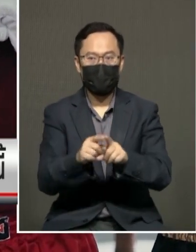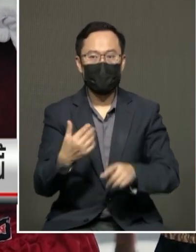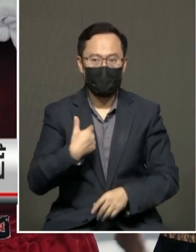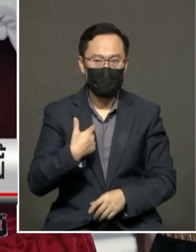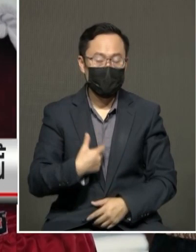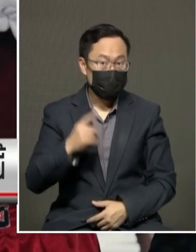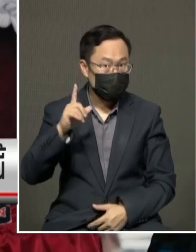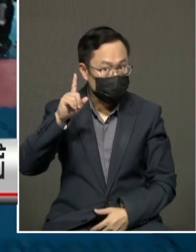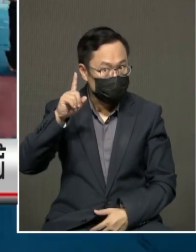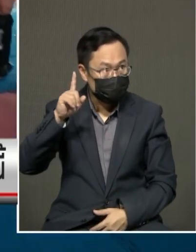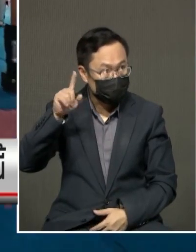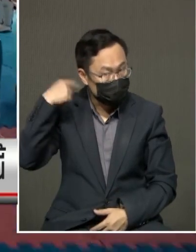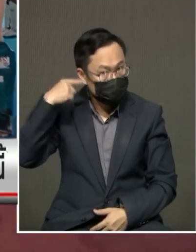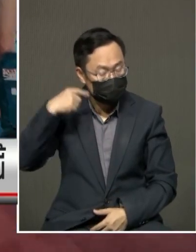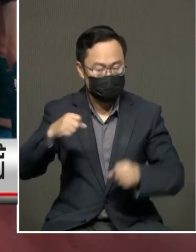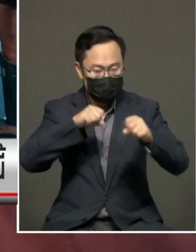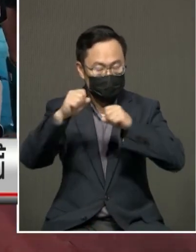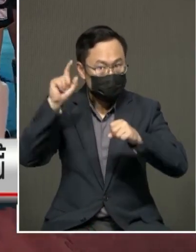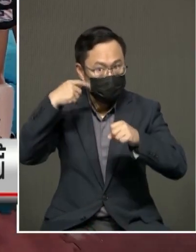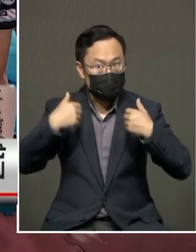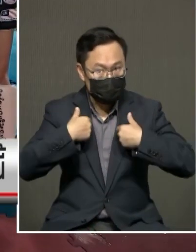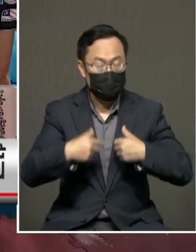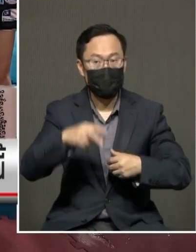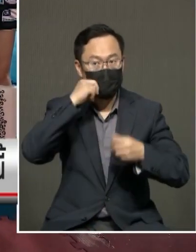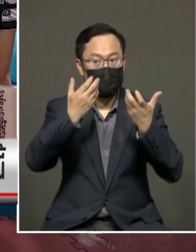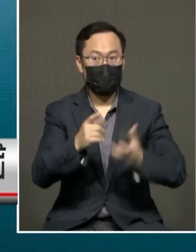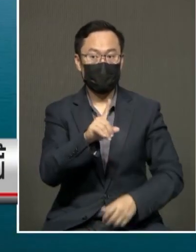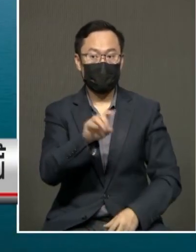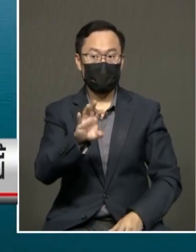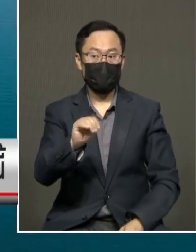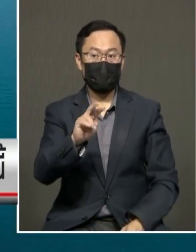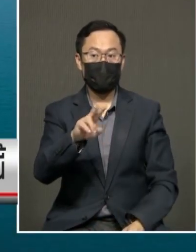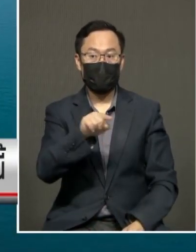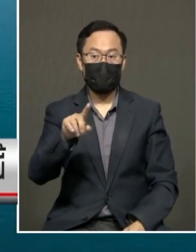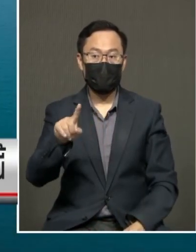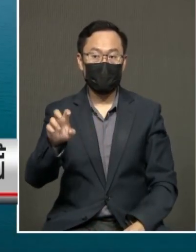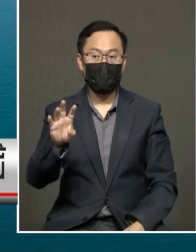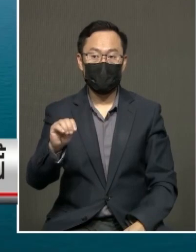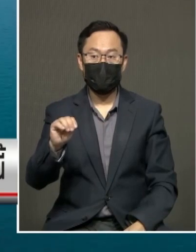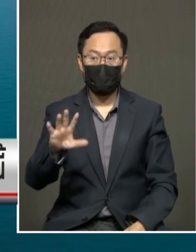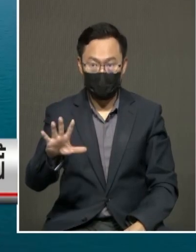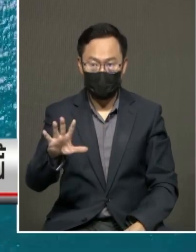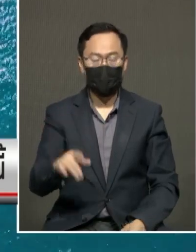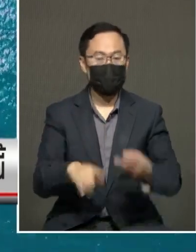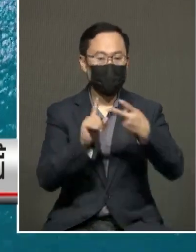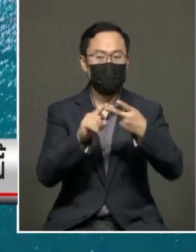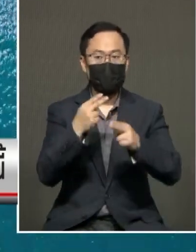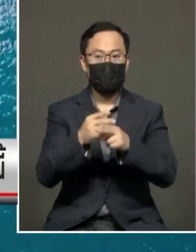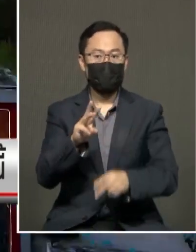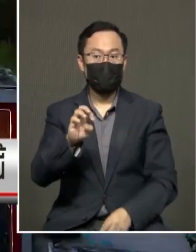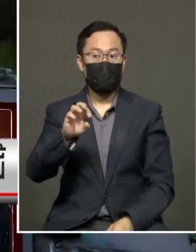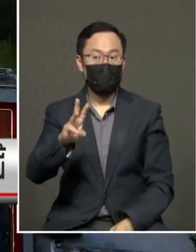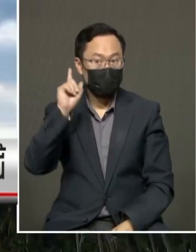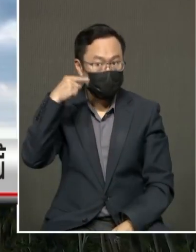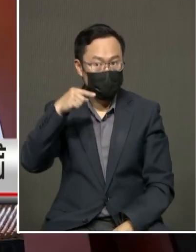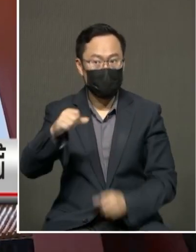ฒินะคะในพิกัด142ถึง145ปอนด์แล้วก็วิวเพชรโกศลขึ้นรีแมตช์ค่ะเจอกับคมเพชรโช